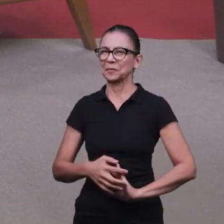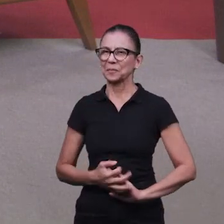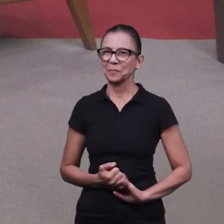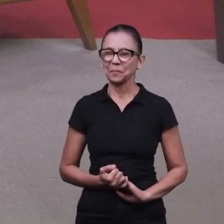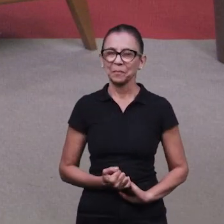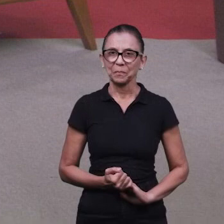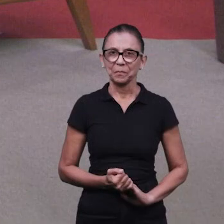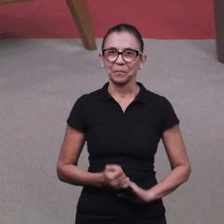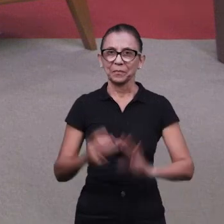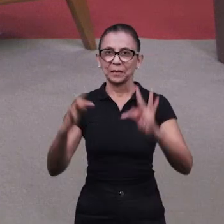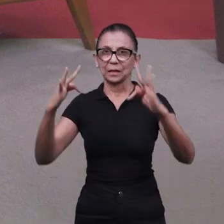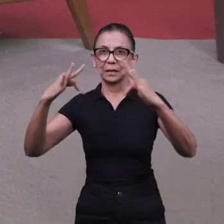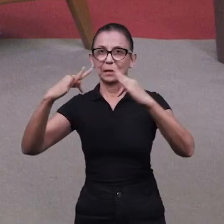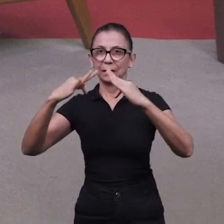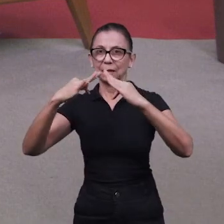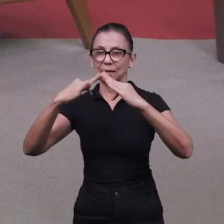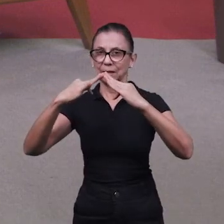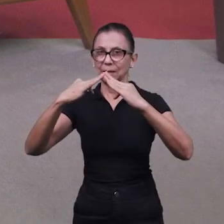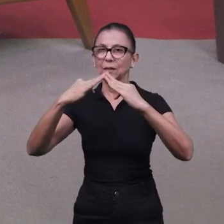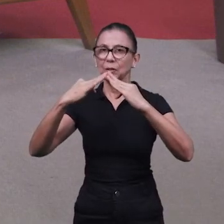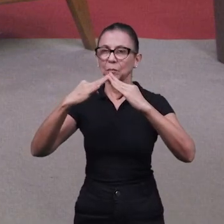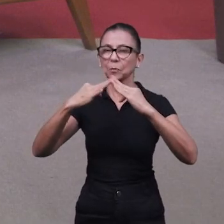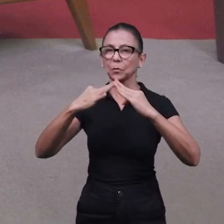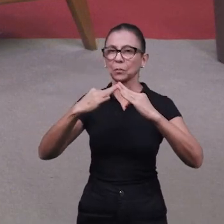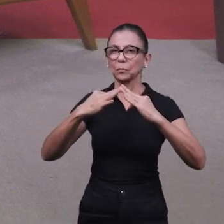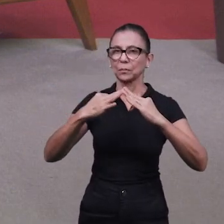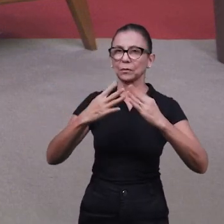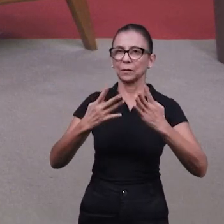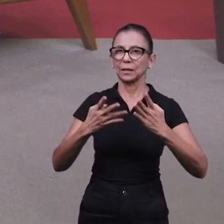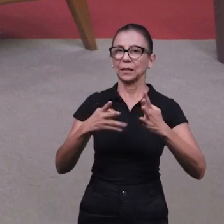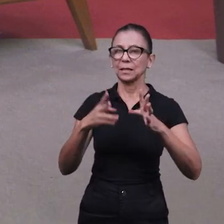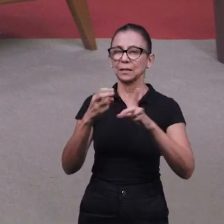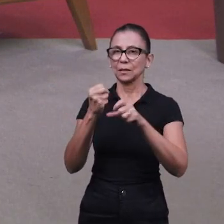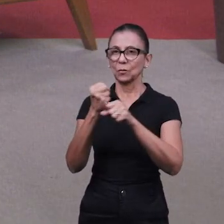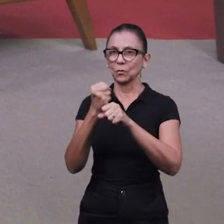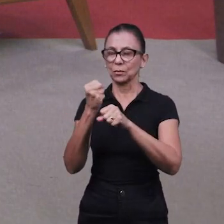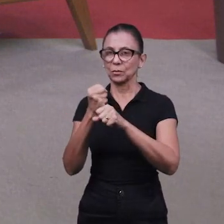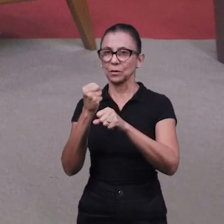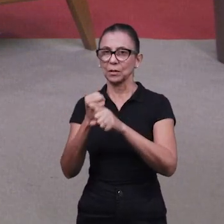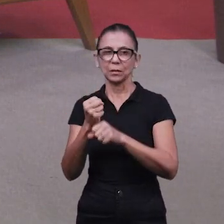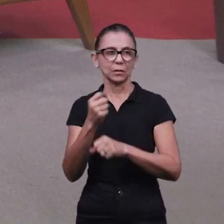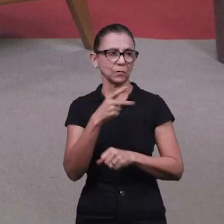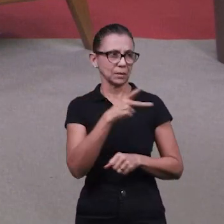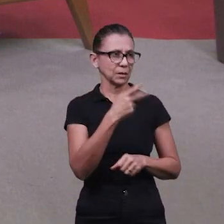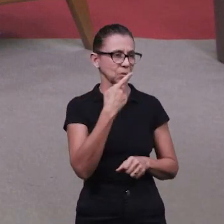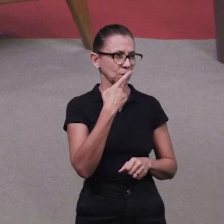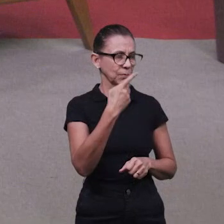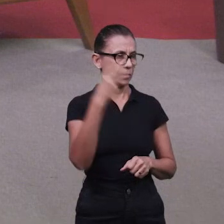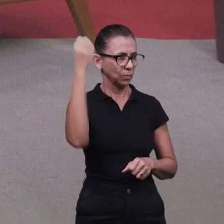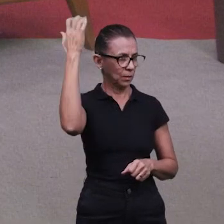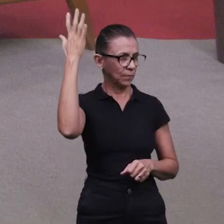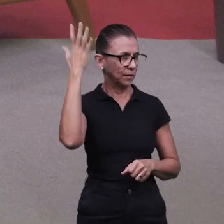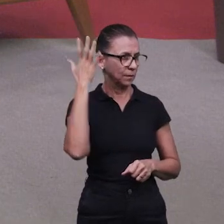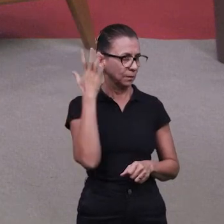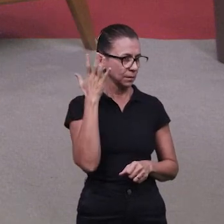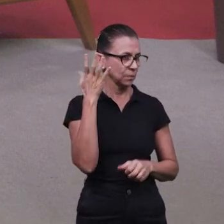vérité, cette construction dont vous avez déjà entré dans l'aspect de la révélation du prophétique,